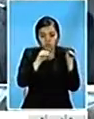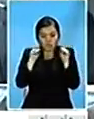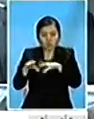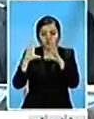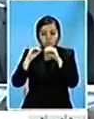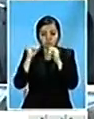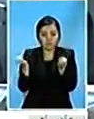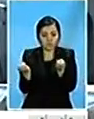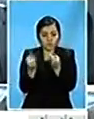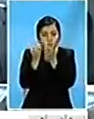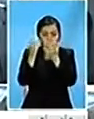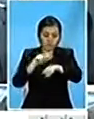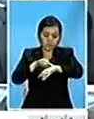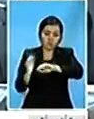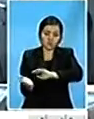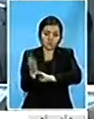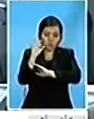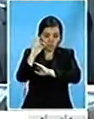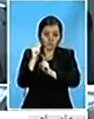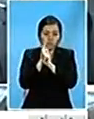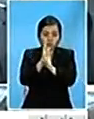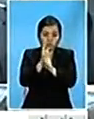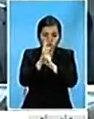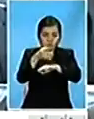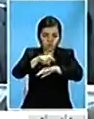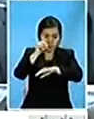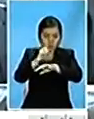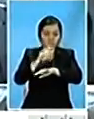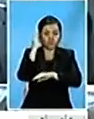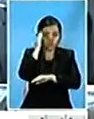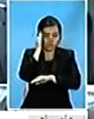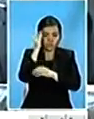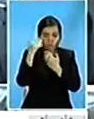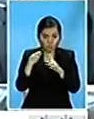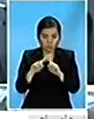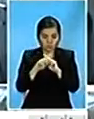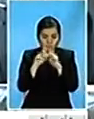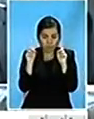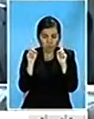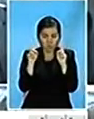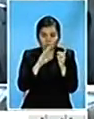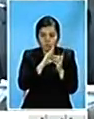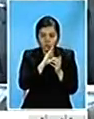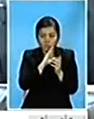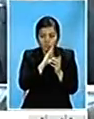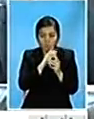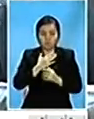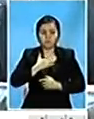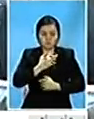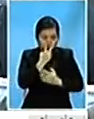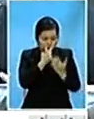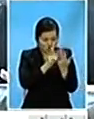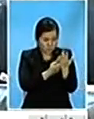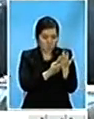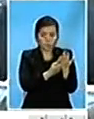มในวันรุ่งขึ้นเริ่มเวลา9นาฬิกาได้ตามที่ท่านประธานก็ทราบอยู่แล้วแต่ว่าพอพวกกระผมมาเห็น